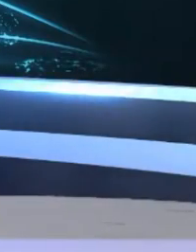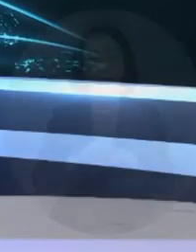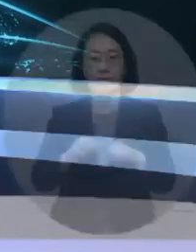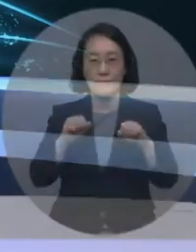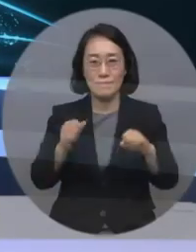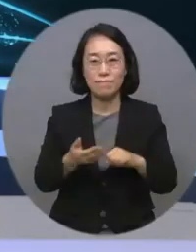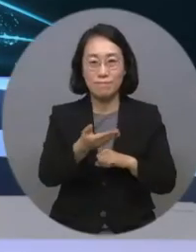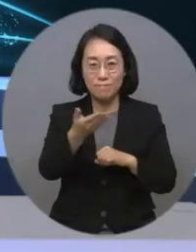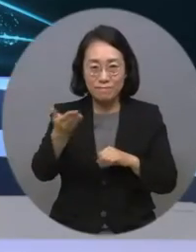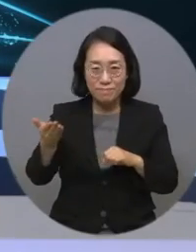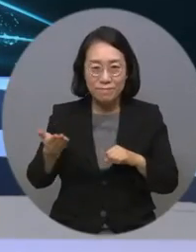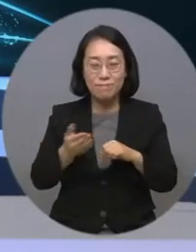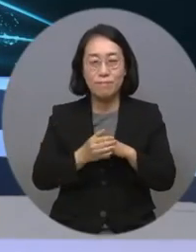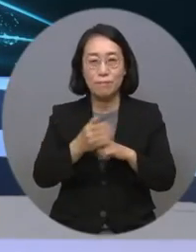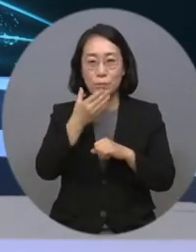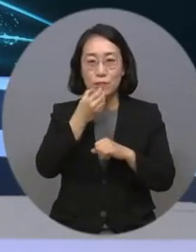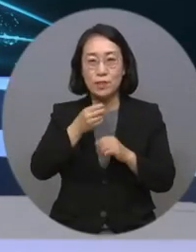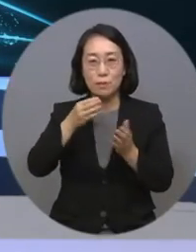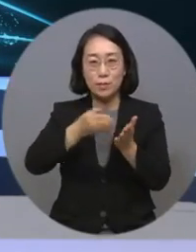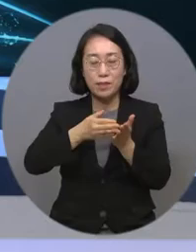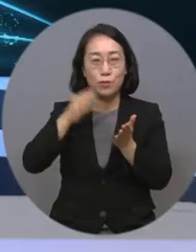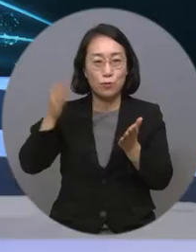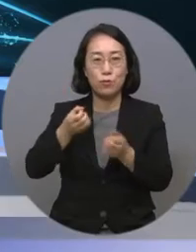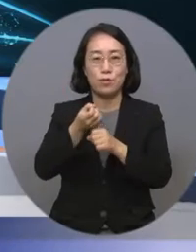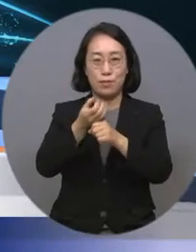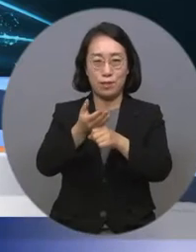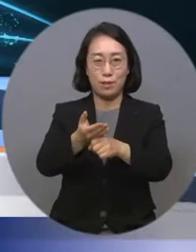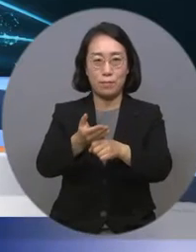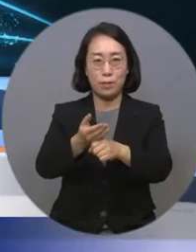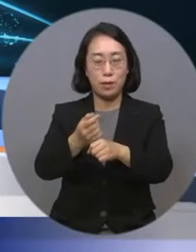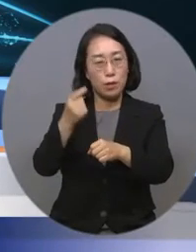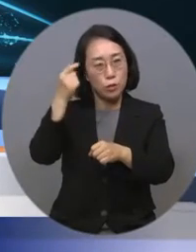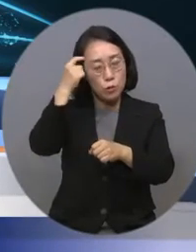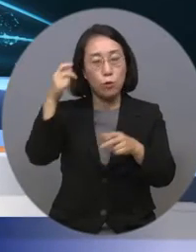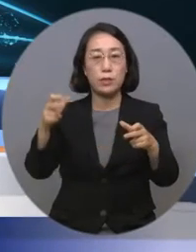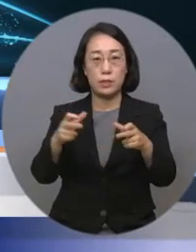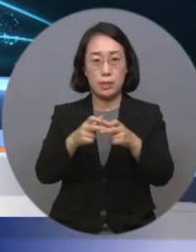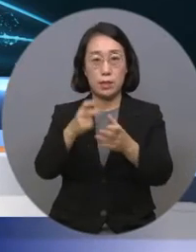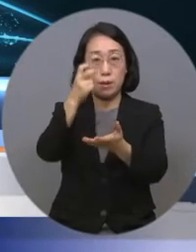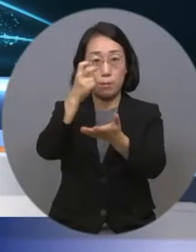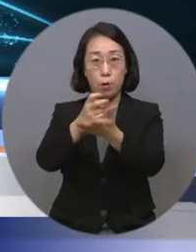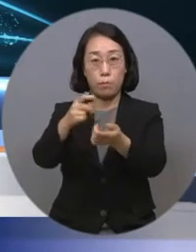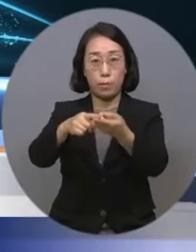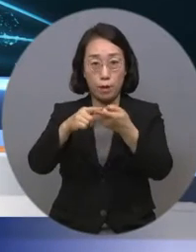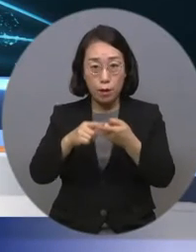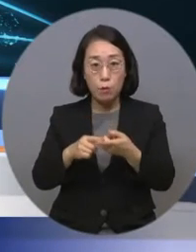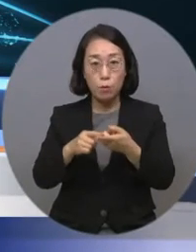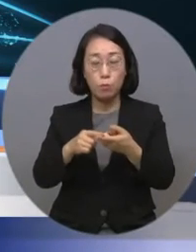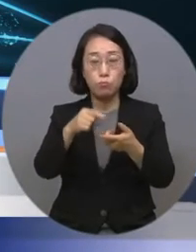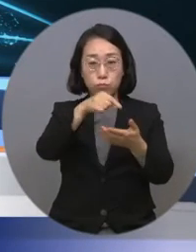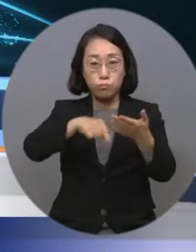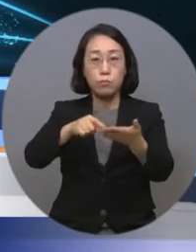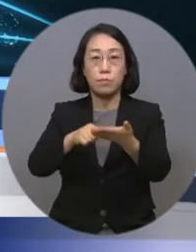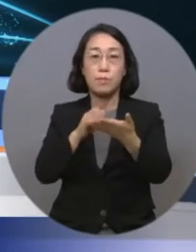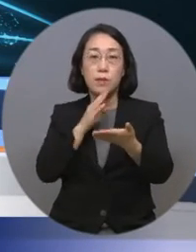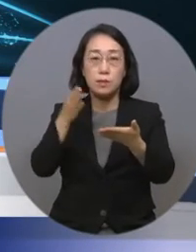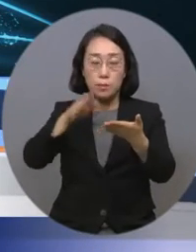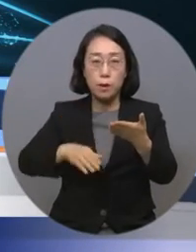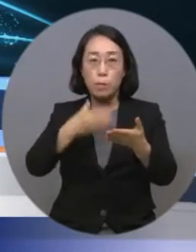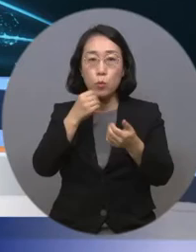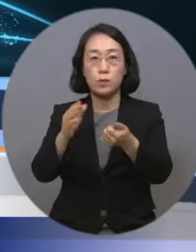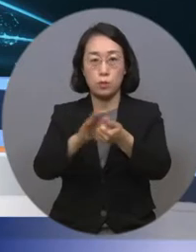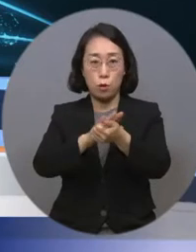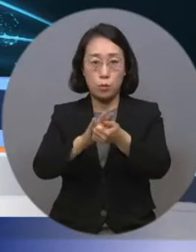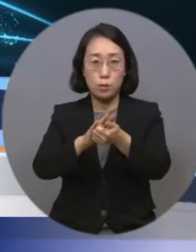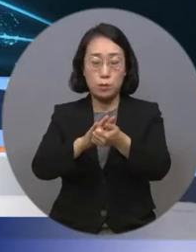시청자 여러분 안녕하십니까 복지 tv 뉴스 입니다 정신장애 는 법으로 정한 장애 유형에 속하지만 장애인 복지 서비스